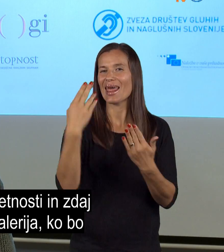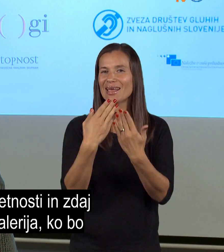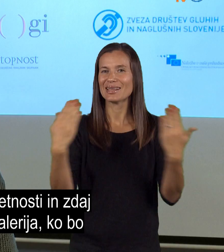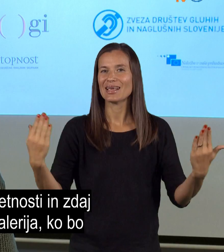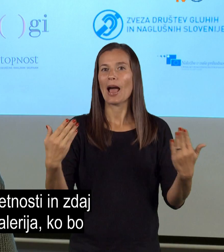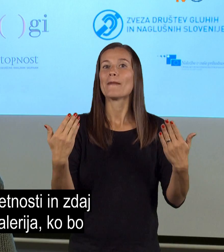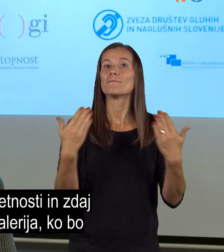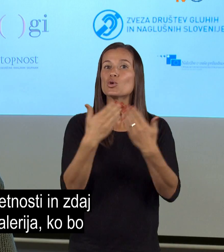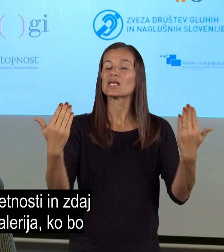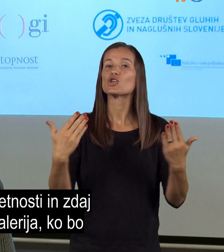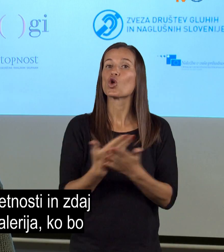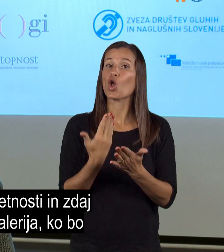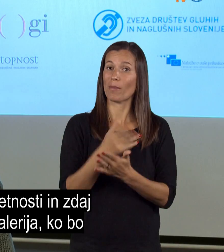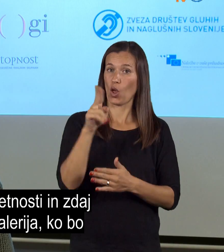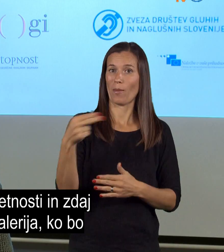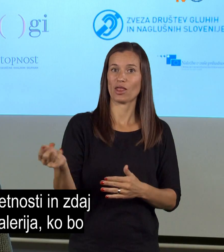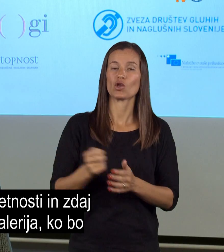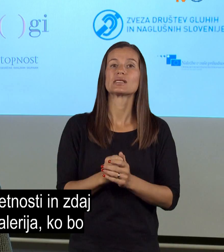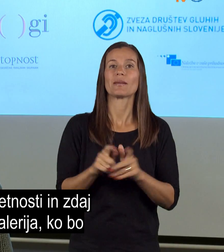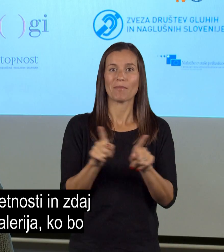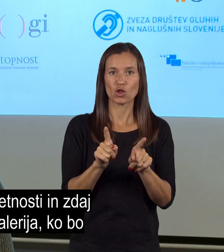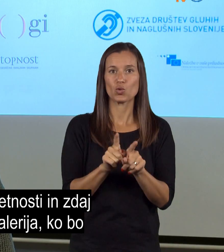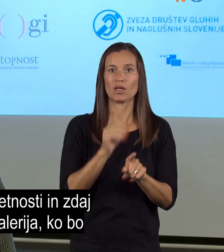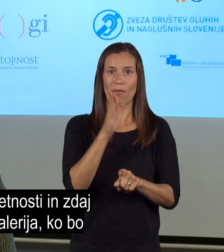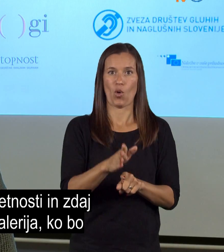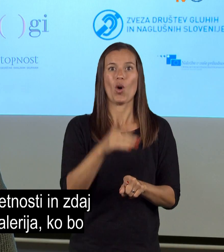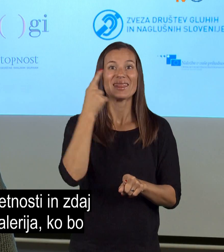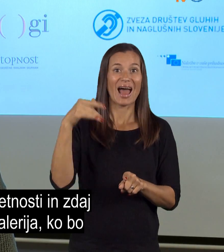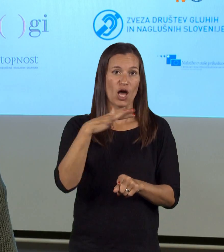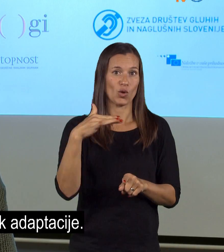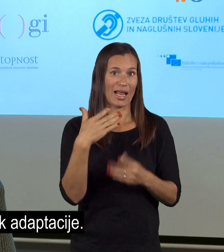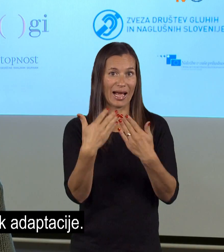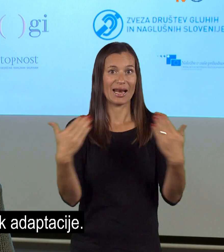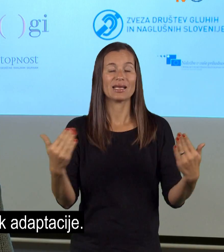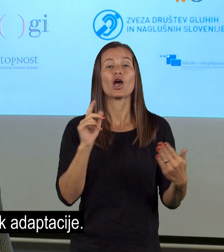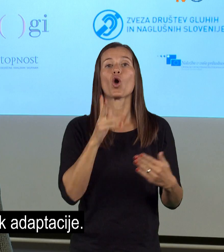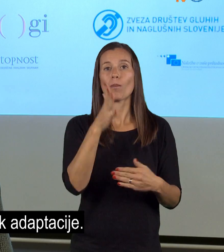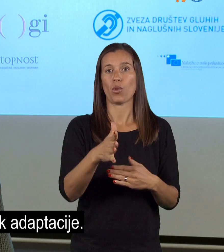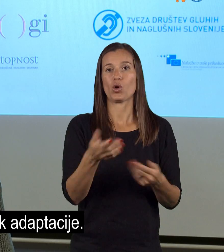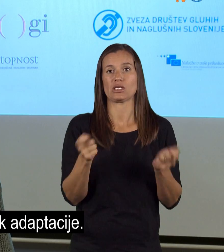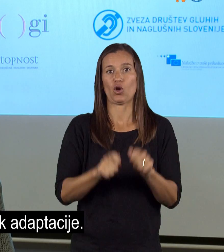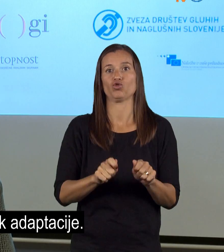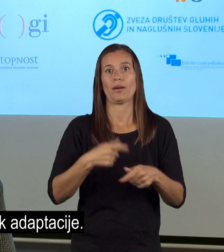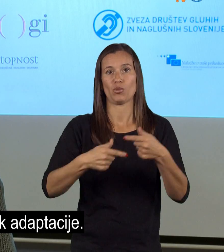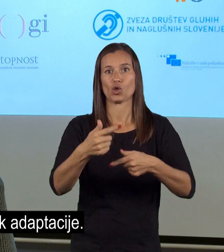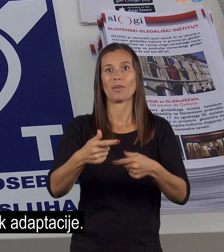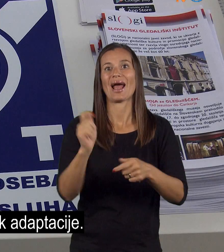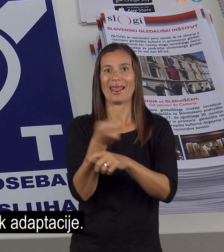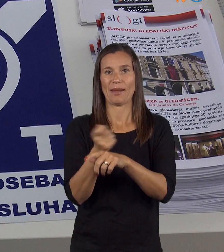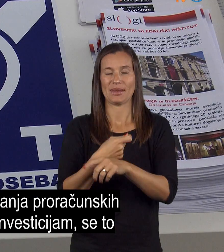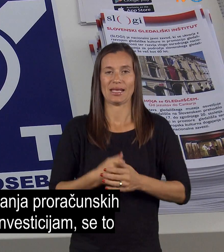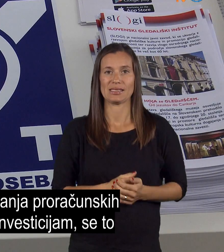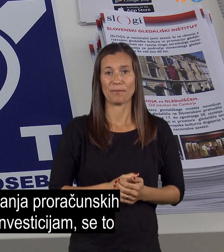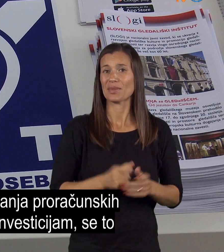umetnosti in pa tudi zdaj bo Narodna galerija, ko bo zaključen postopek adaptacije.